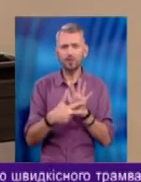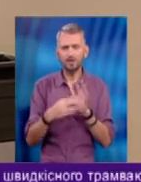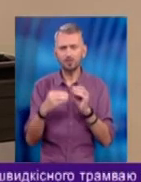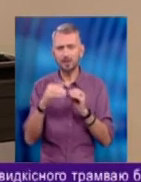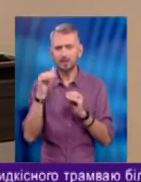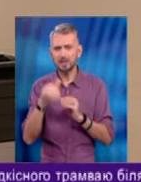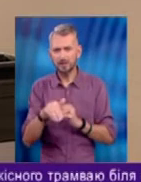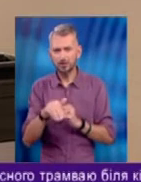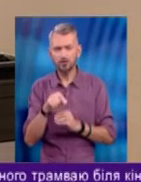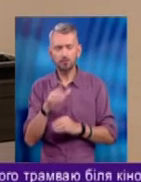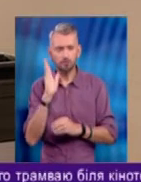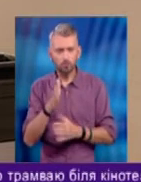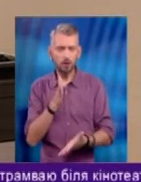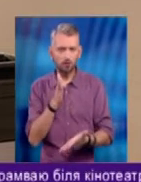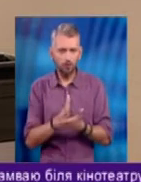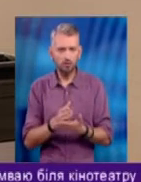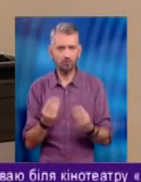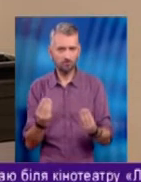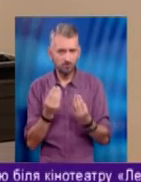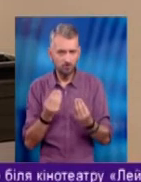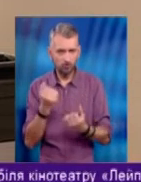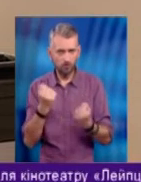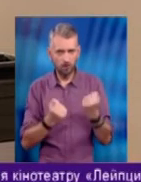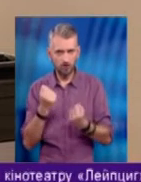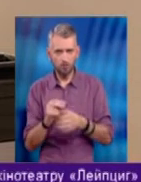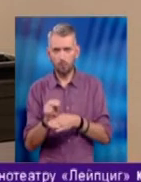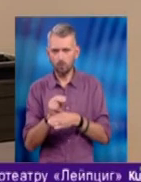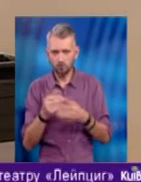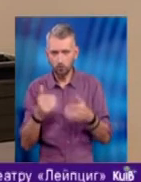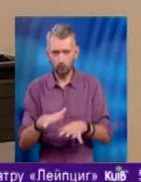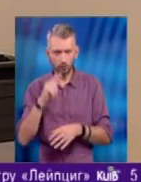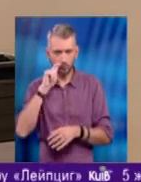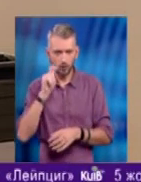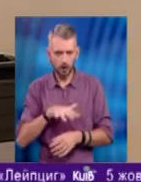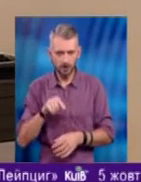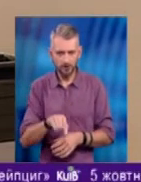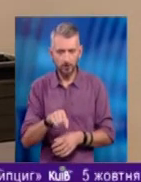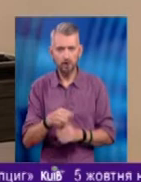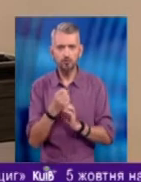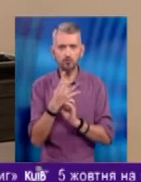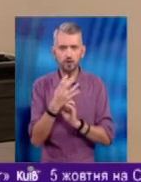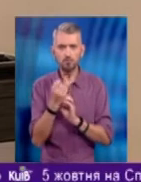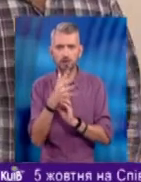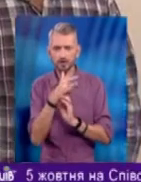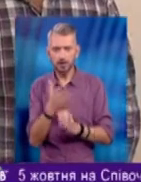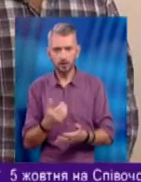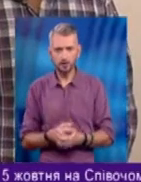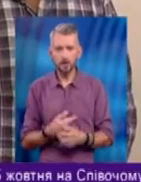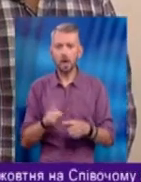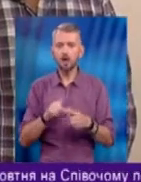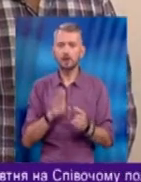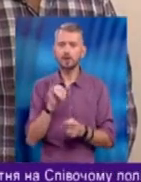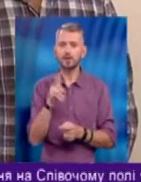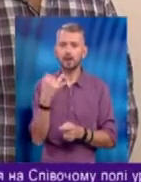8-10 тисяч ви вже будете мати свіжу машину, відремонтовану в Україні, 14-15 рік. А це